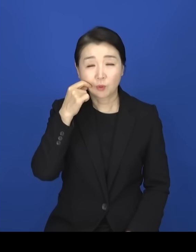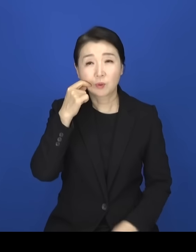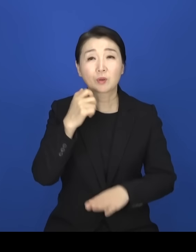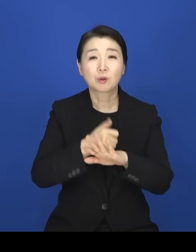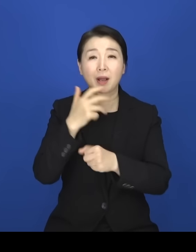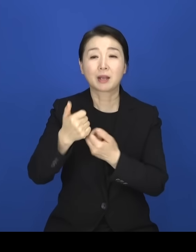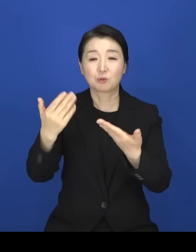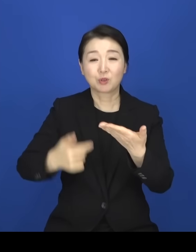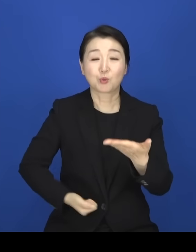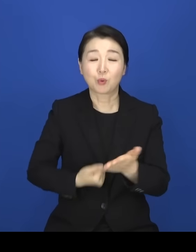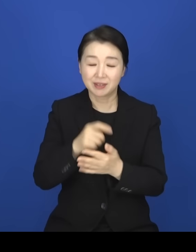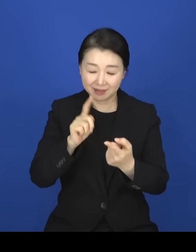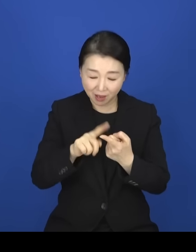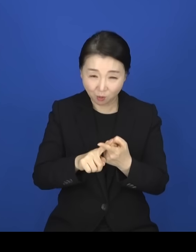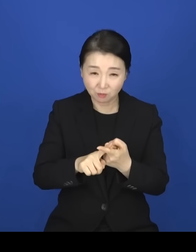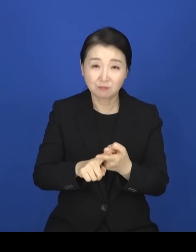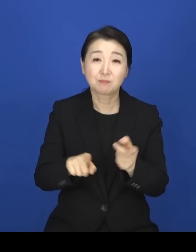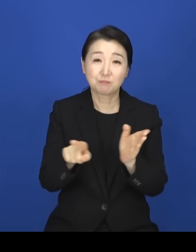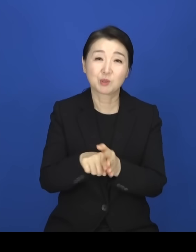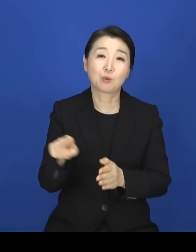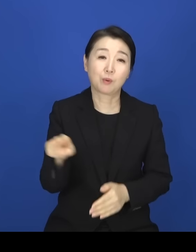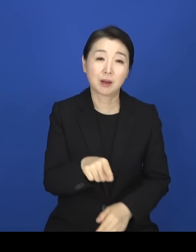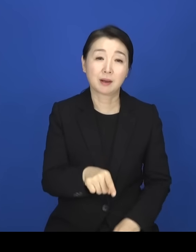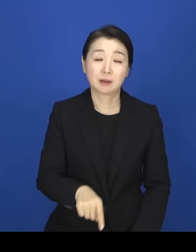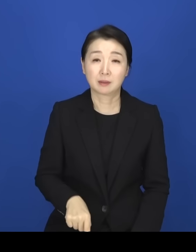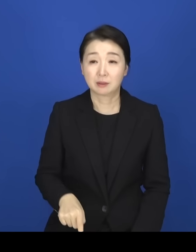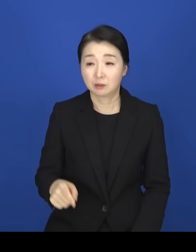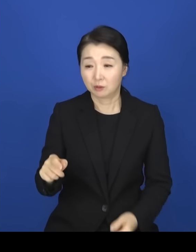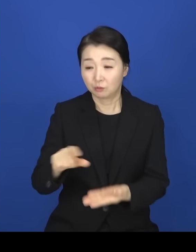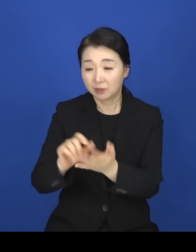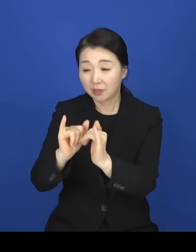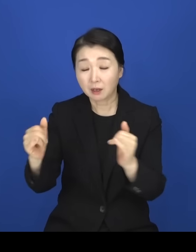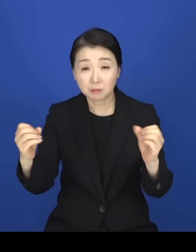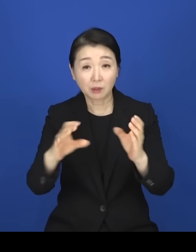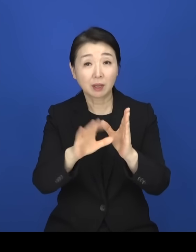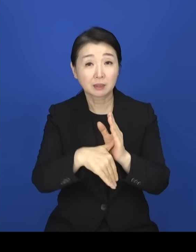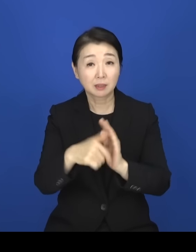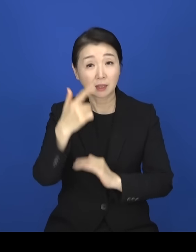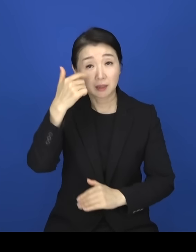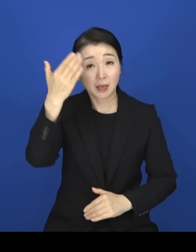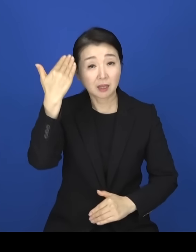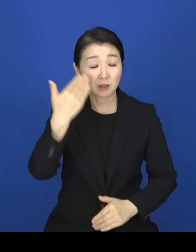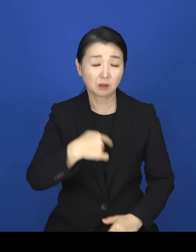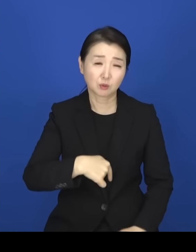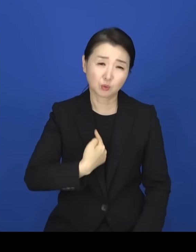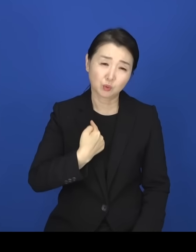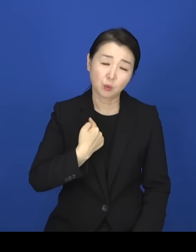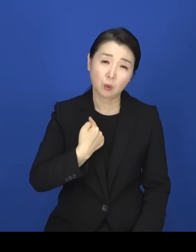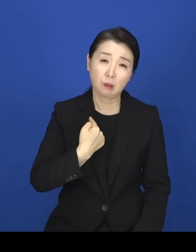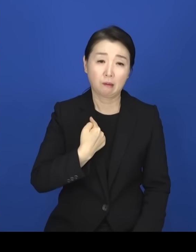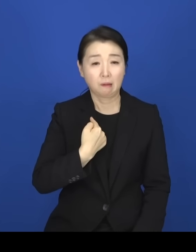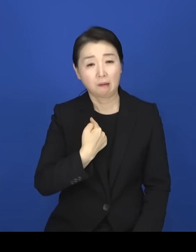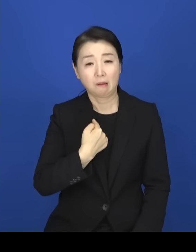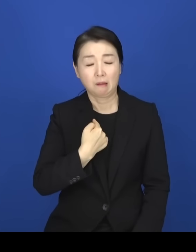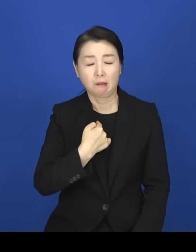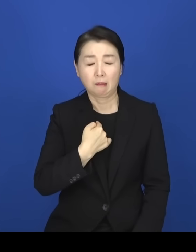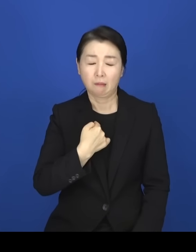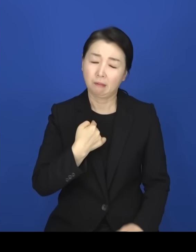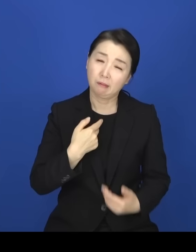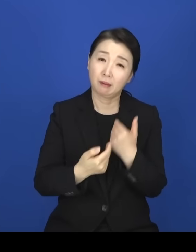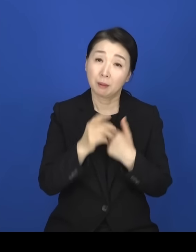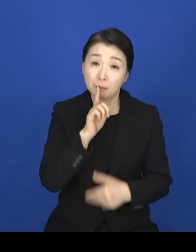나오셨다는 생각이 드네요. 예. 아니 저희 작가님과 이야기를 할 때 네네. 예전에 스스로가 좀 거슬렸다 네네. 이런 이야기를 좀